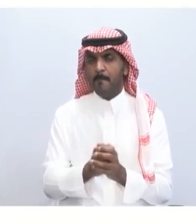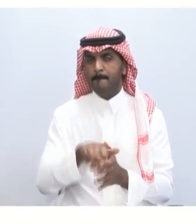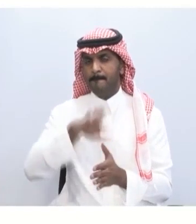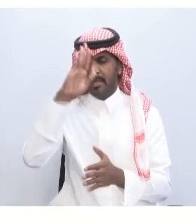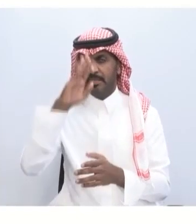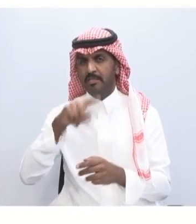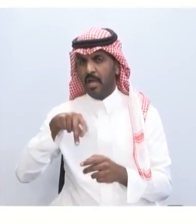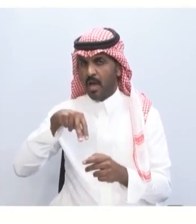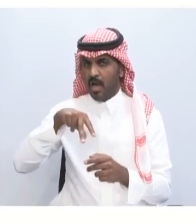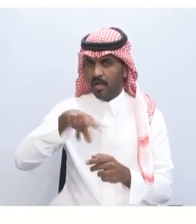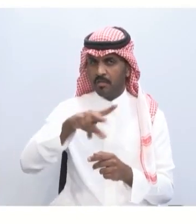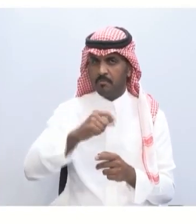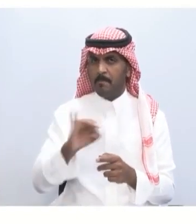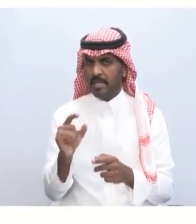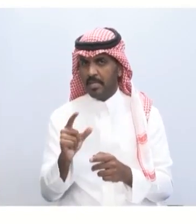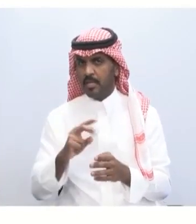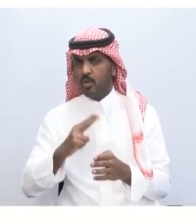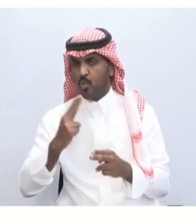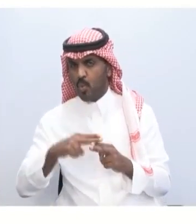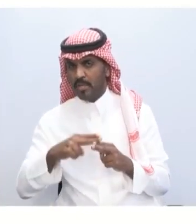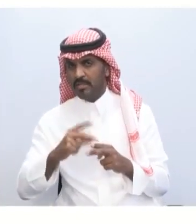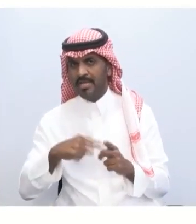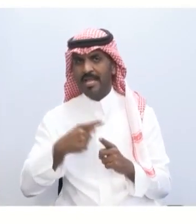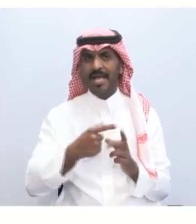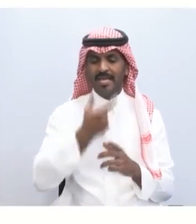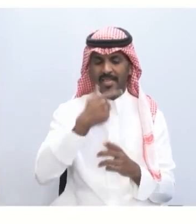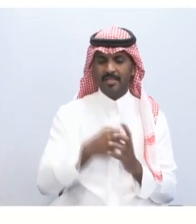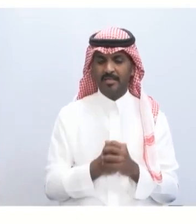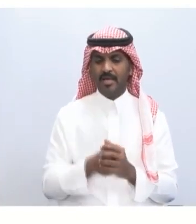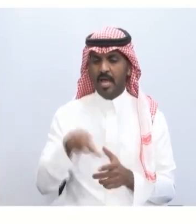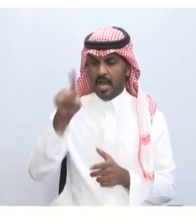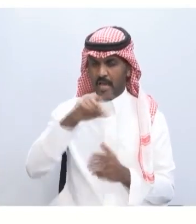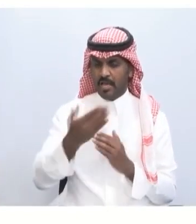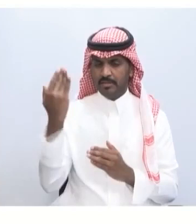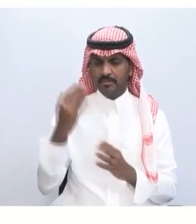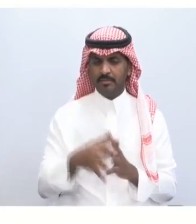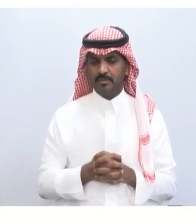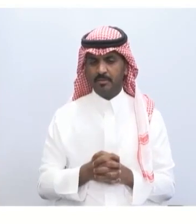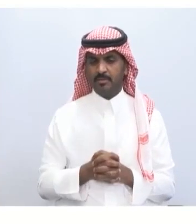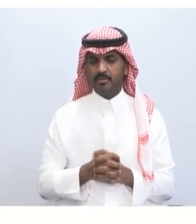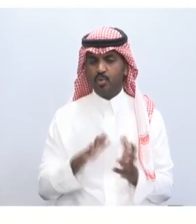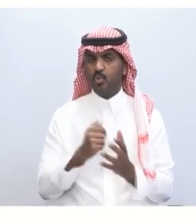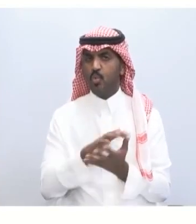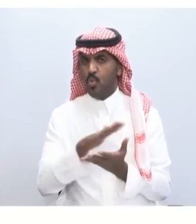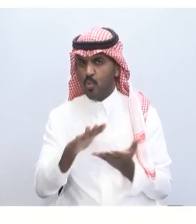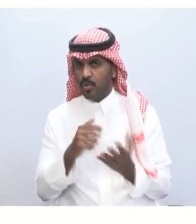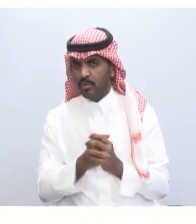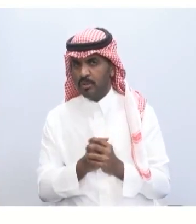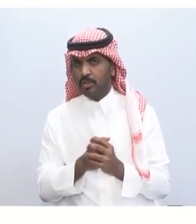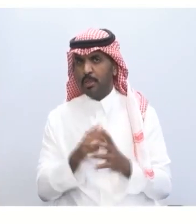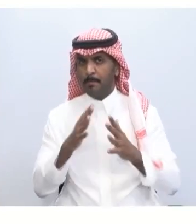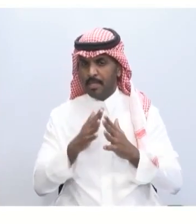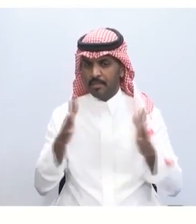تحرك من الكويت الى ان استرد الرياض هل كانت ابنائي وبنات الطلاب لها الدور الكبير في ذلك او